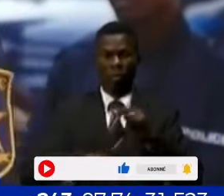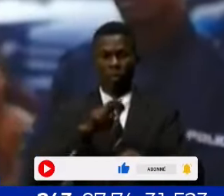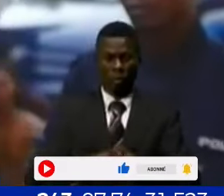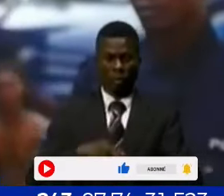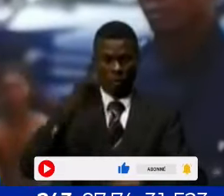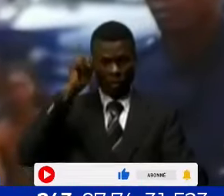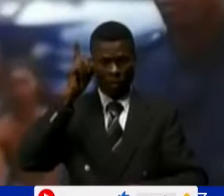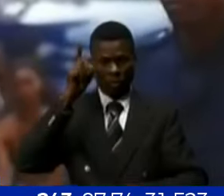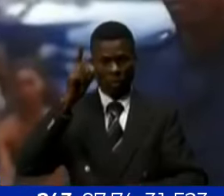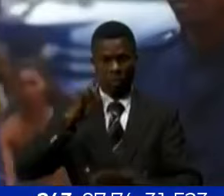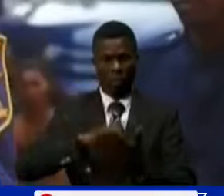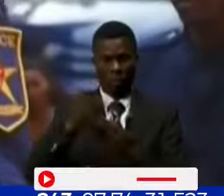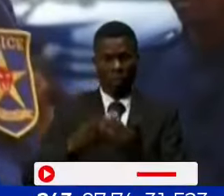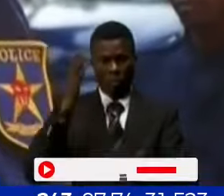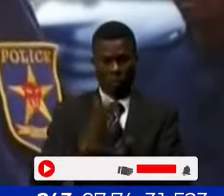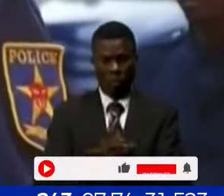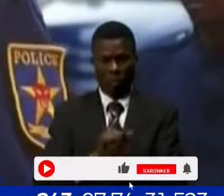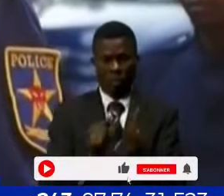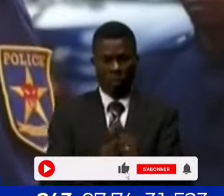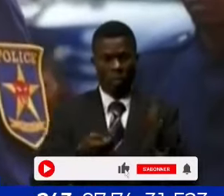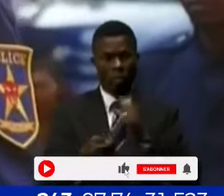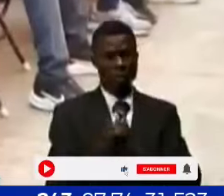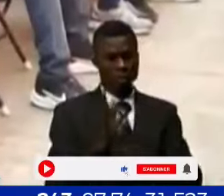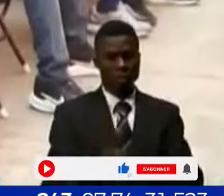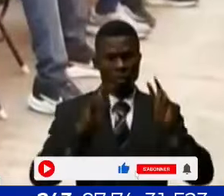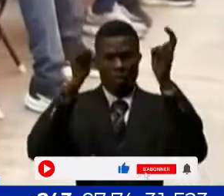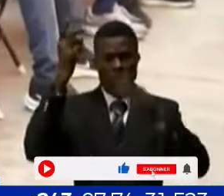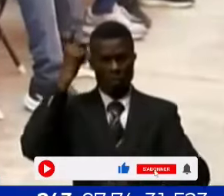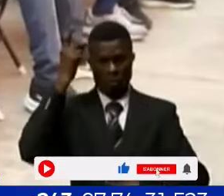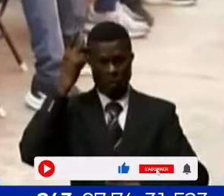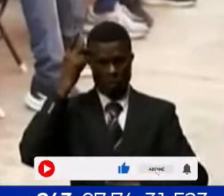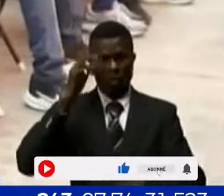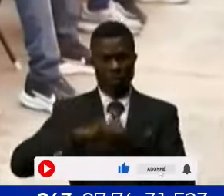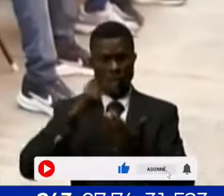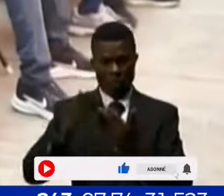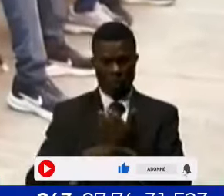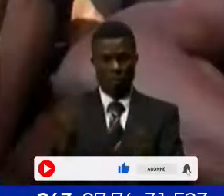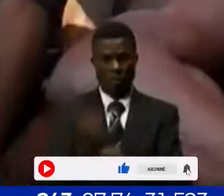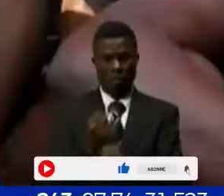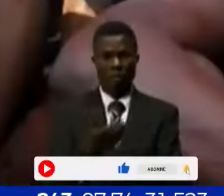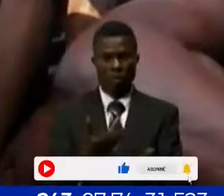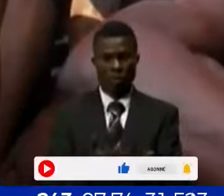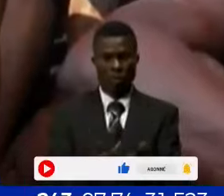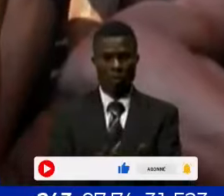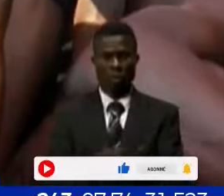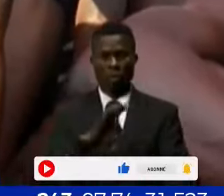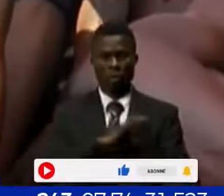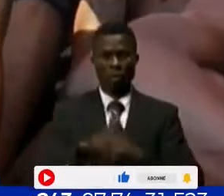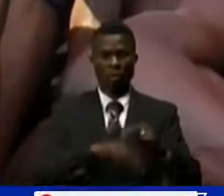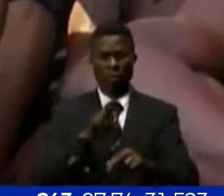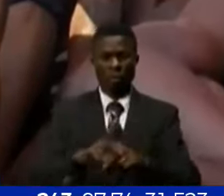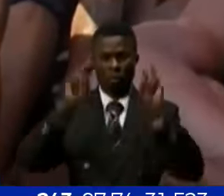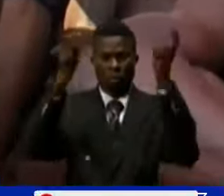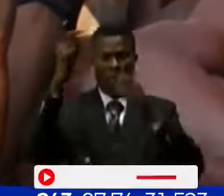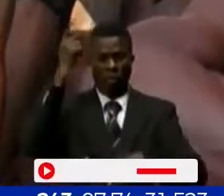nationale dans le cadre de la lutte contre la criminalité urbaine. Justement dans le cadre de cette opération, la police, ville